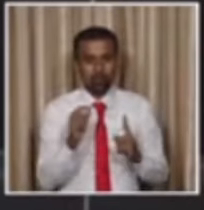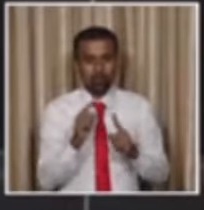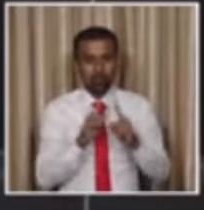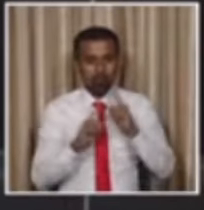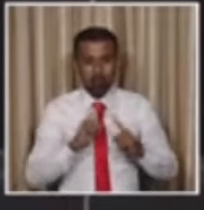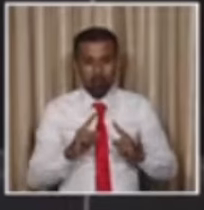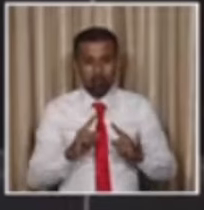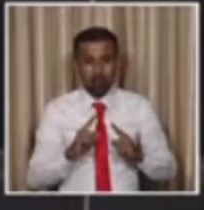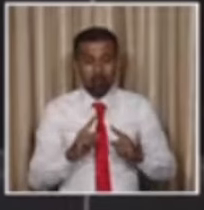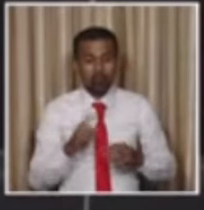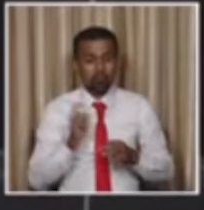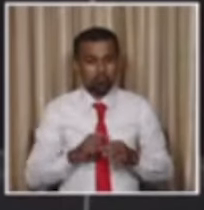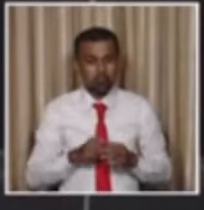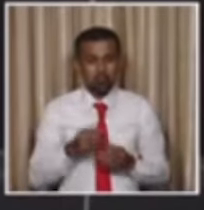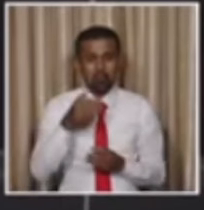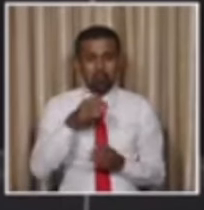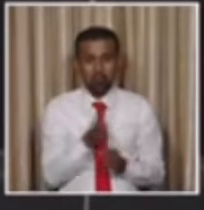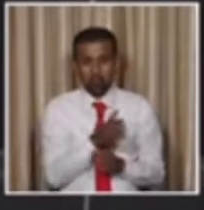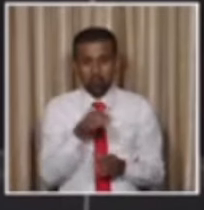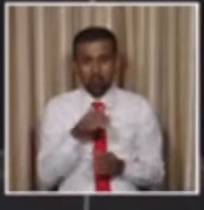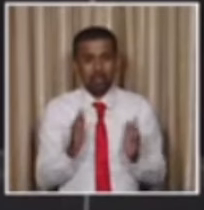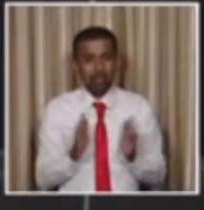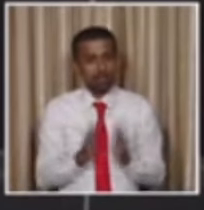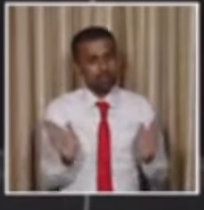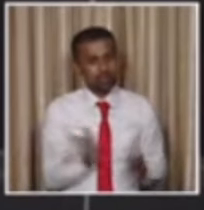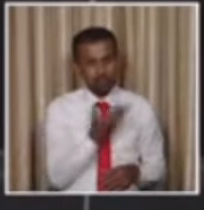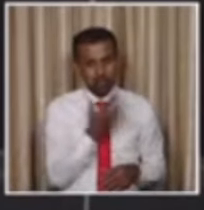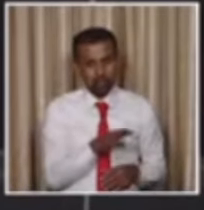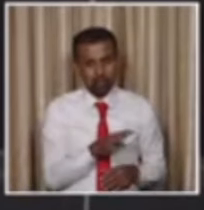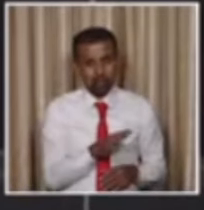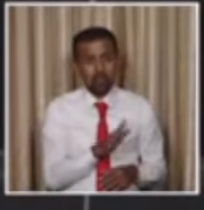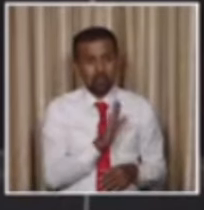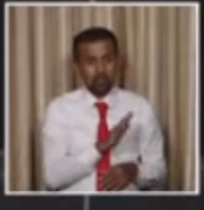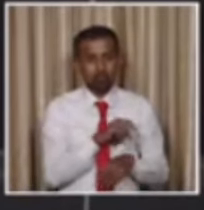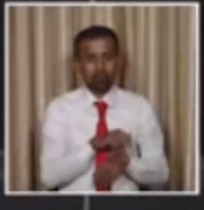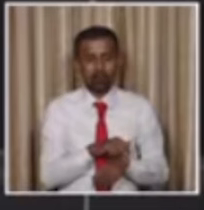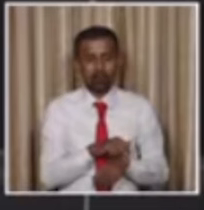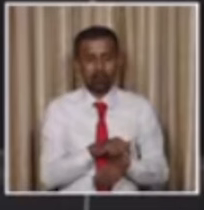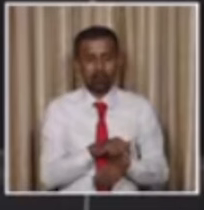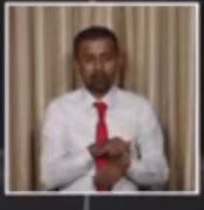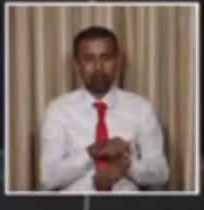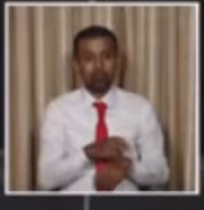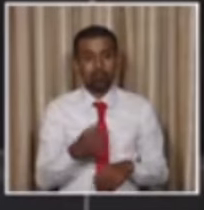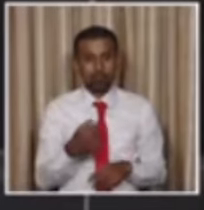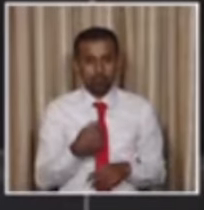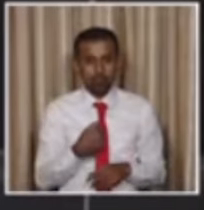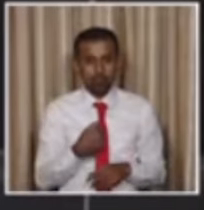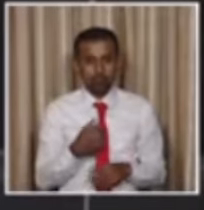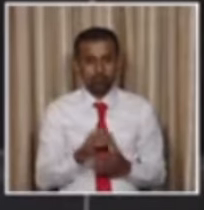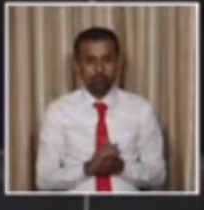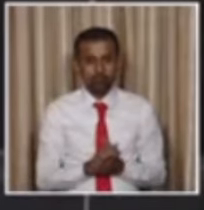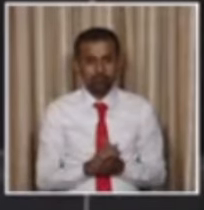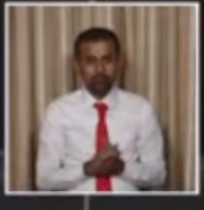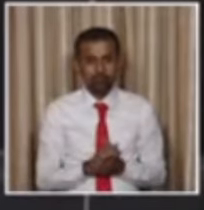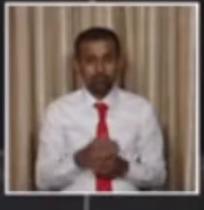කතා කරලා තර්ජනය මැද්දේ එතුමා නිවසට ගිහිල්ලා ඉන්නකොට තමයි අපිට